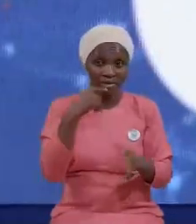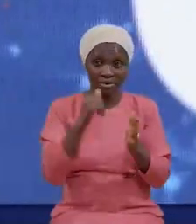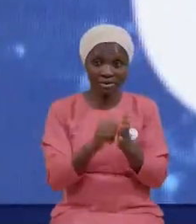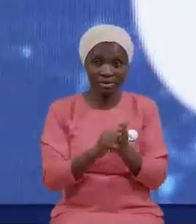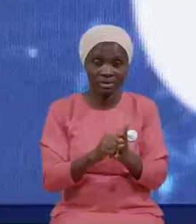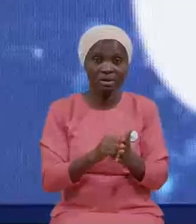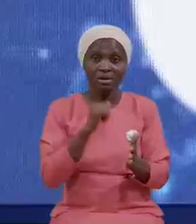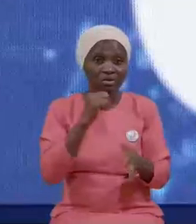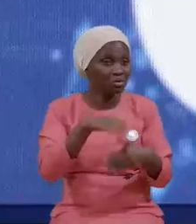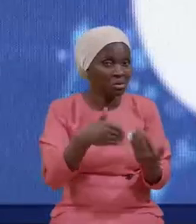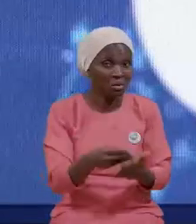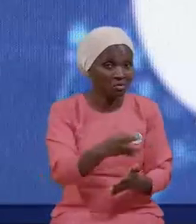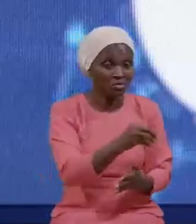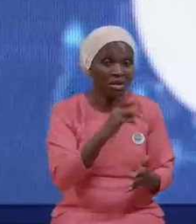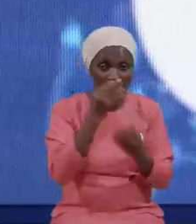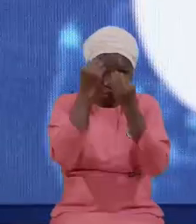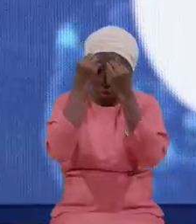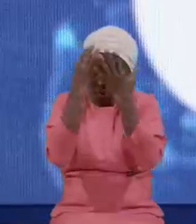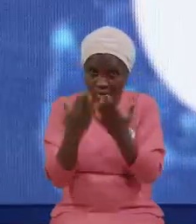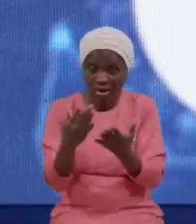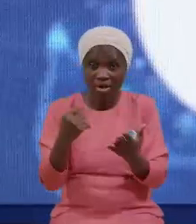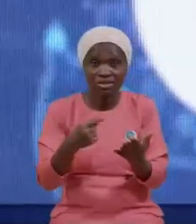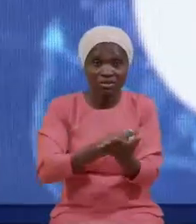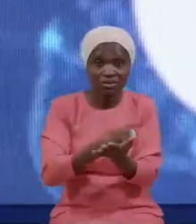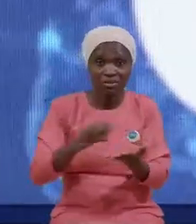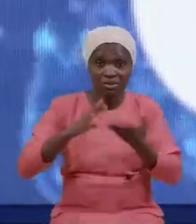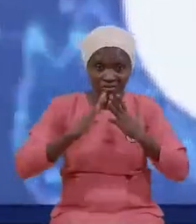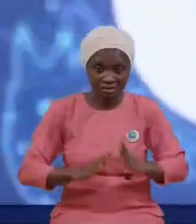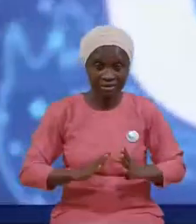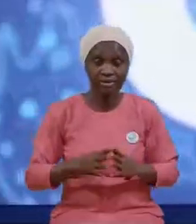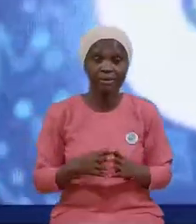Et il dit, en son temps, ils n'avaient pas tous obéi à la bonne nouvelle.